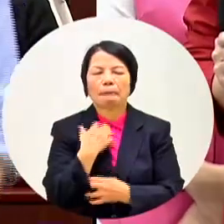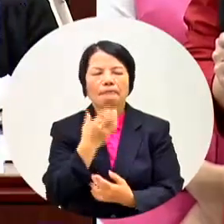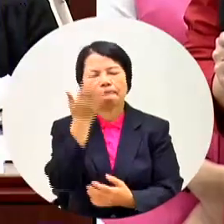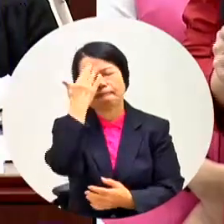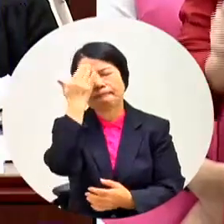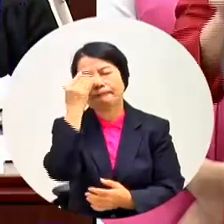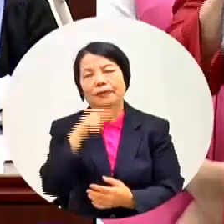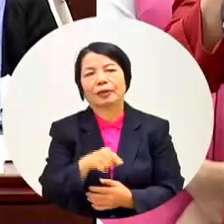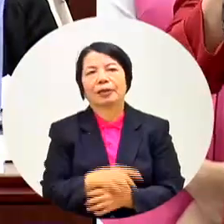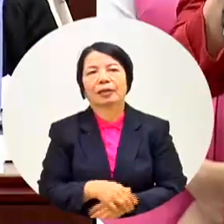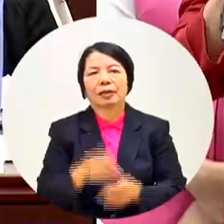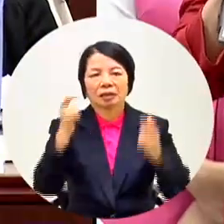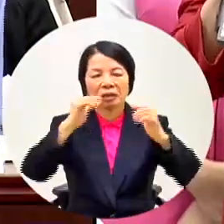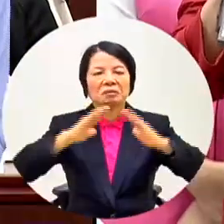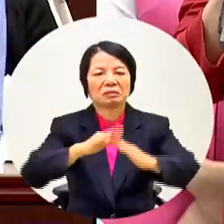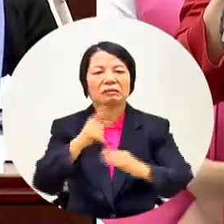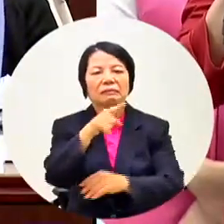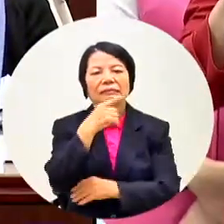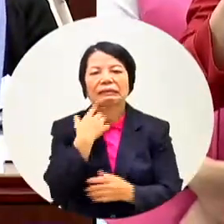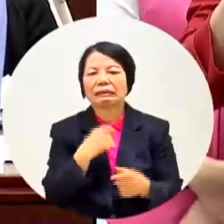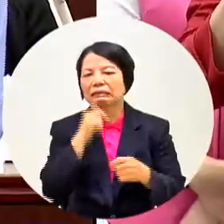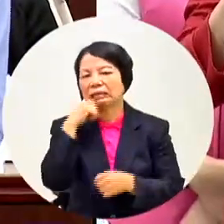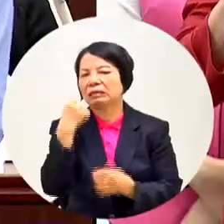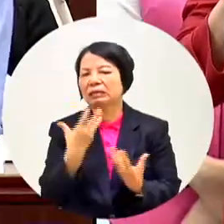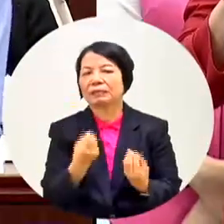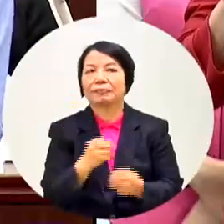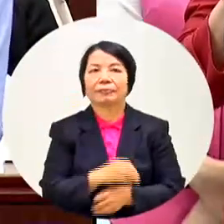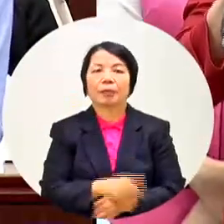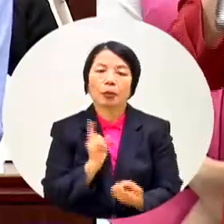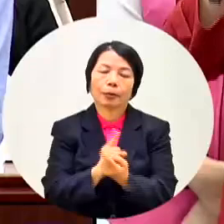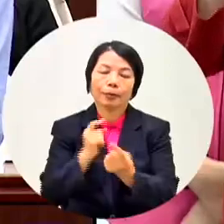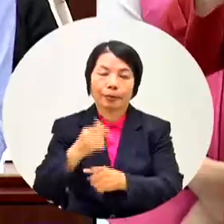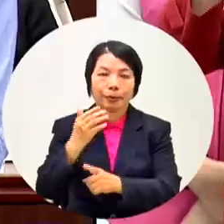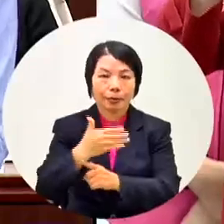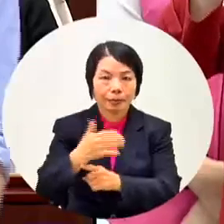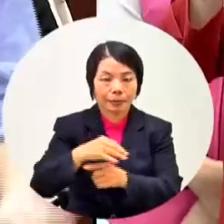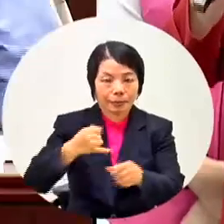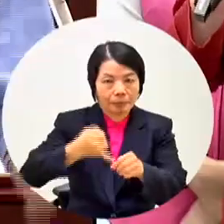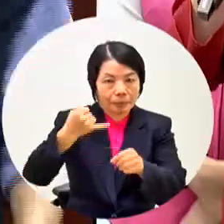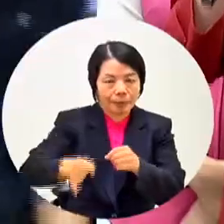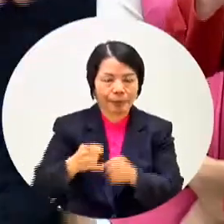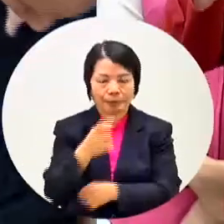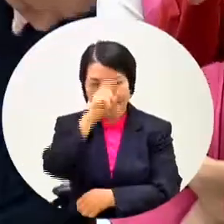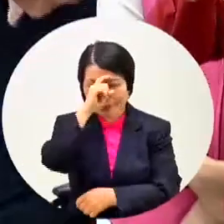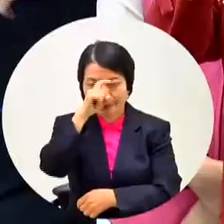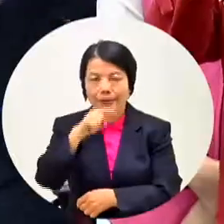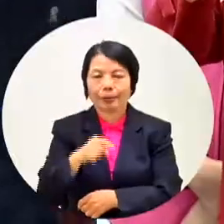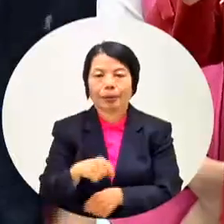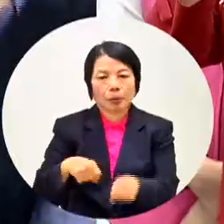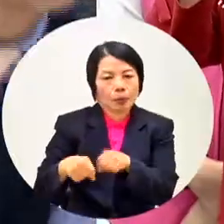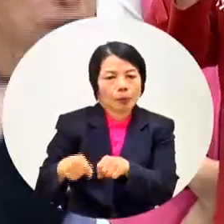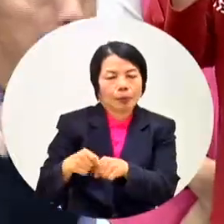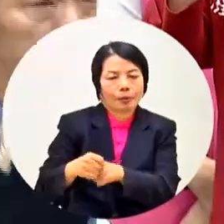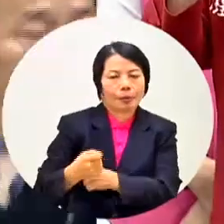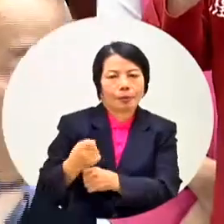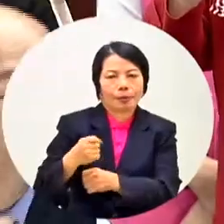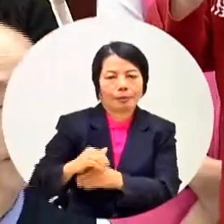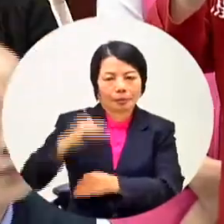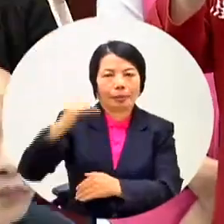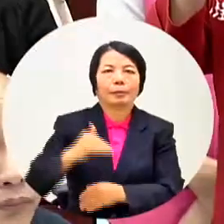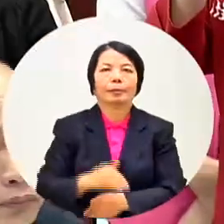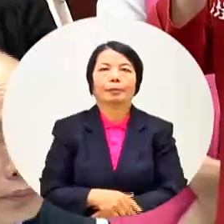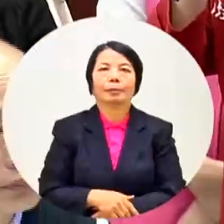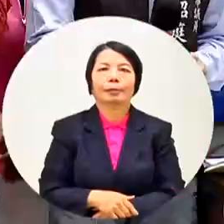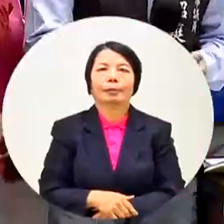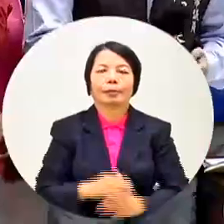了，所以我们觉得对旗津的期待，我个人是非常高的， 好， 我希望好。 好，市长，我们很欣慰听到